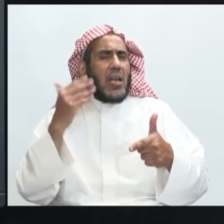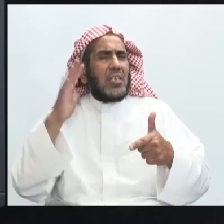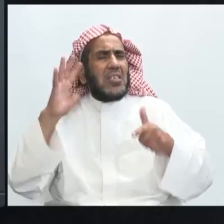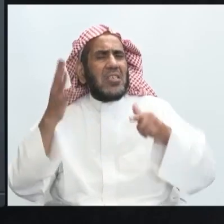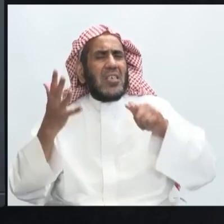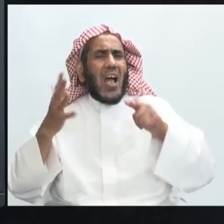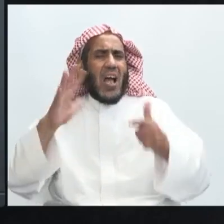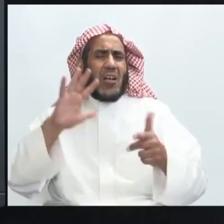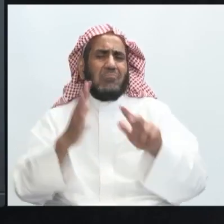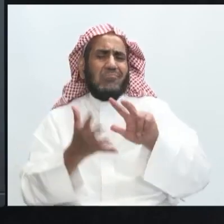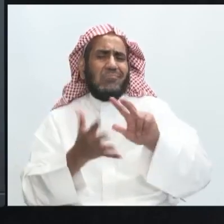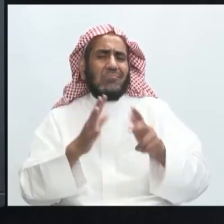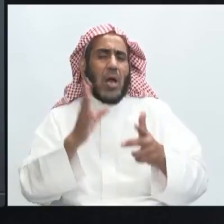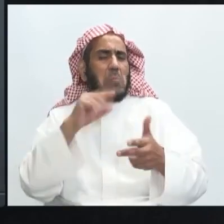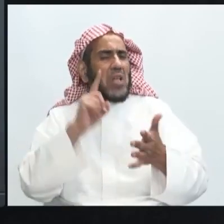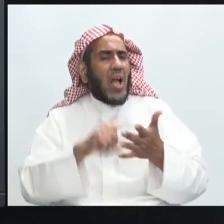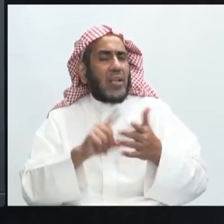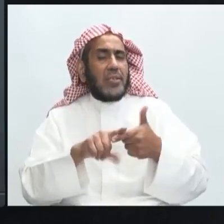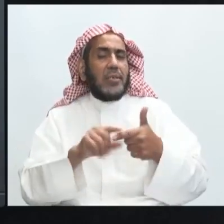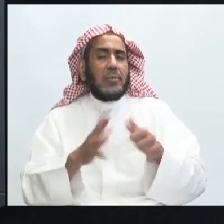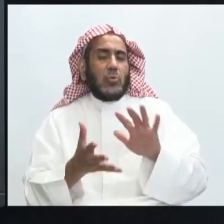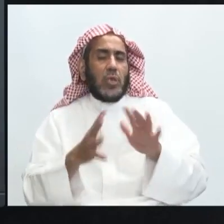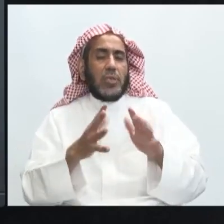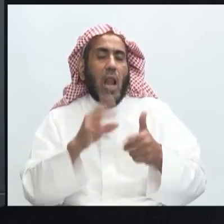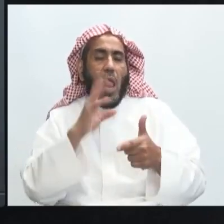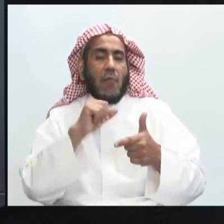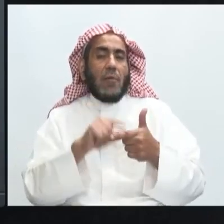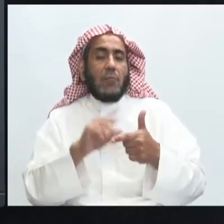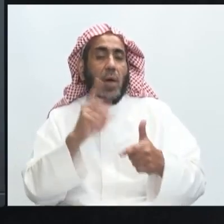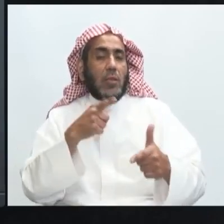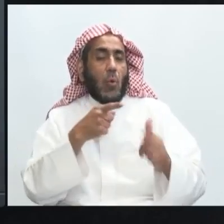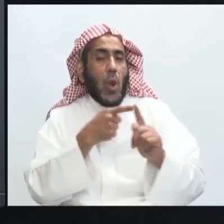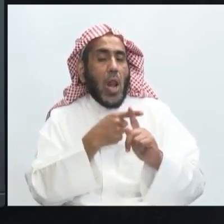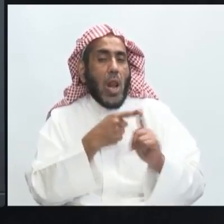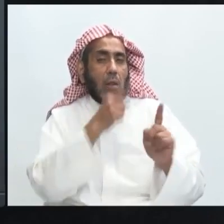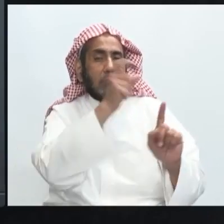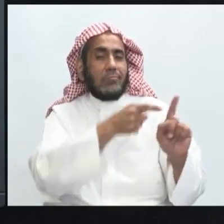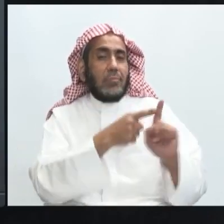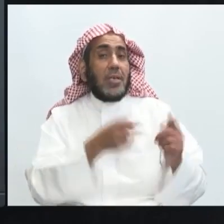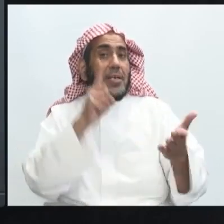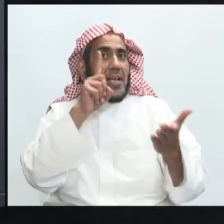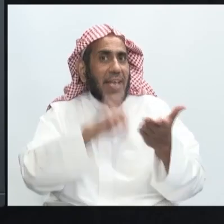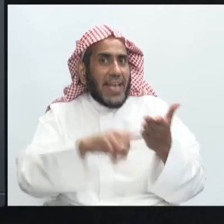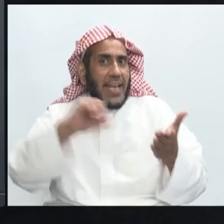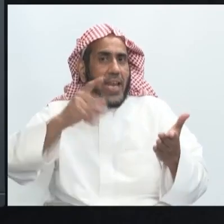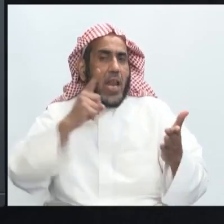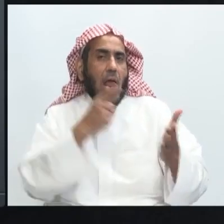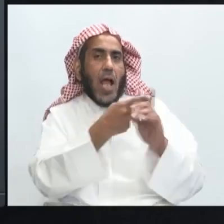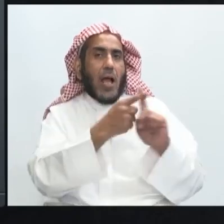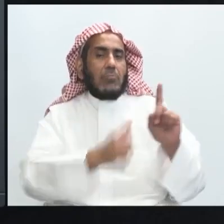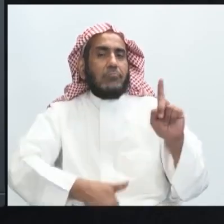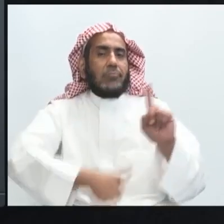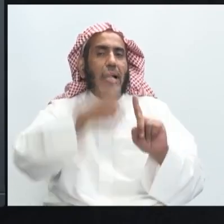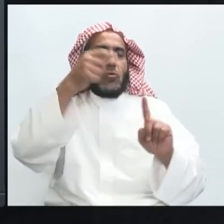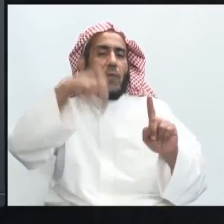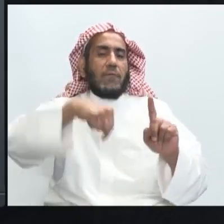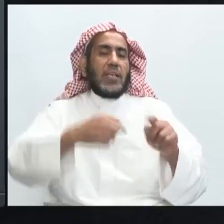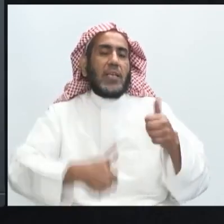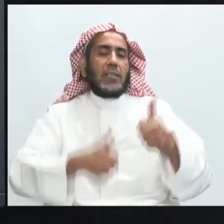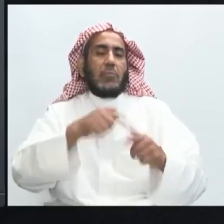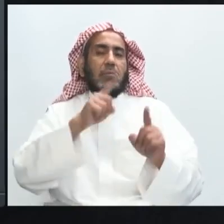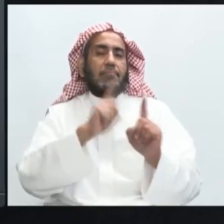شاكا في نجاحه متردد لا فماذا تقول تقول له انك ناجح في الامتحان